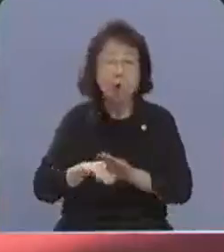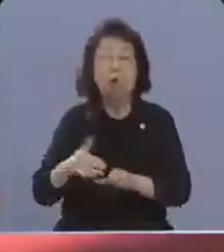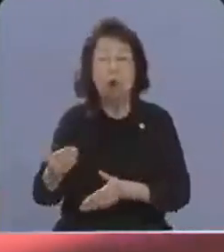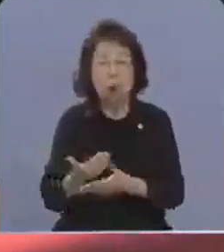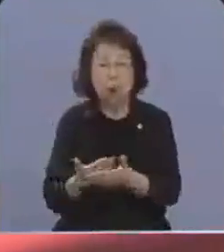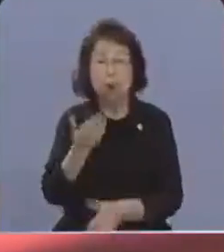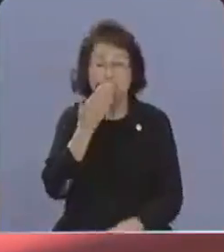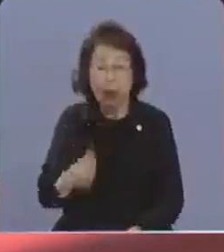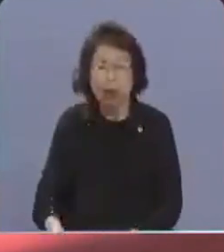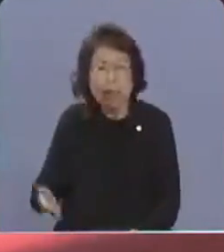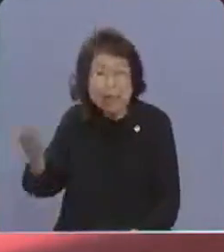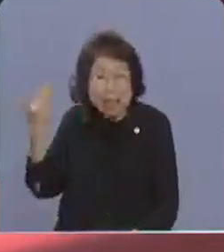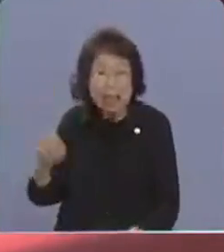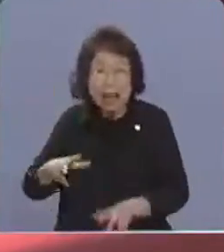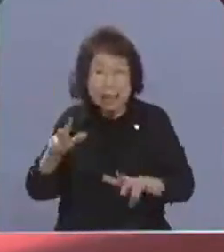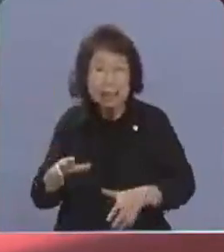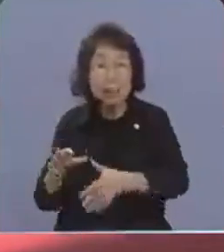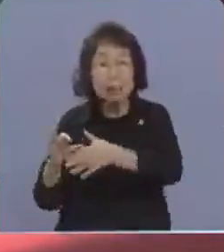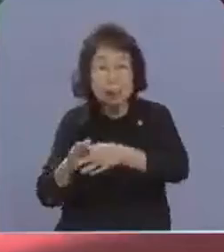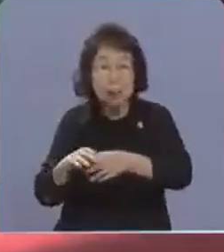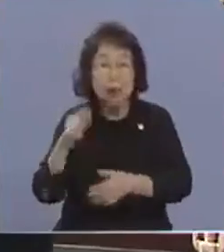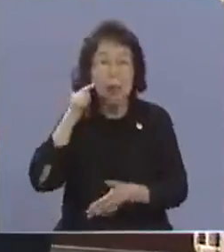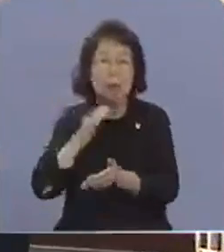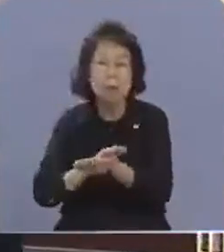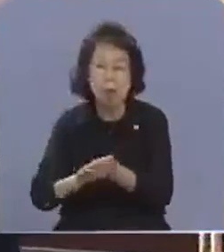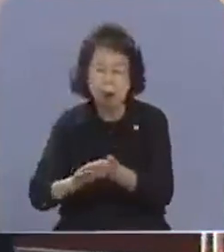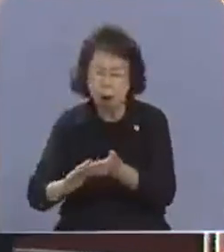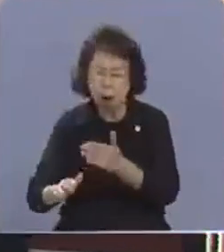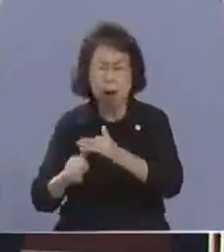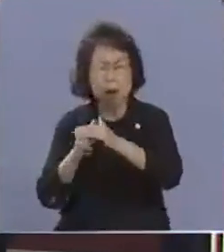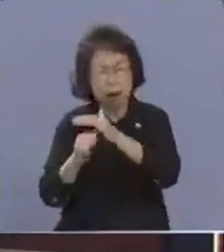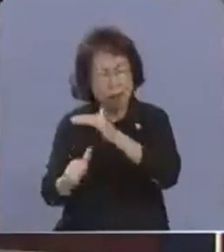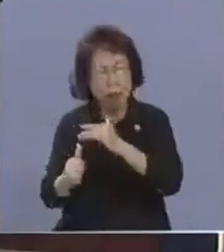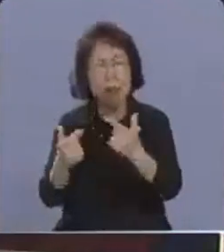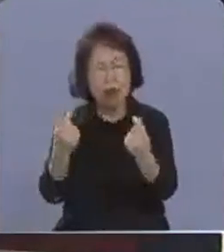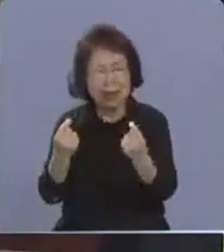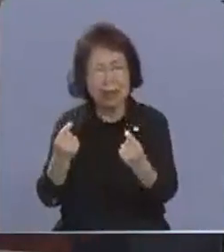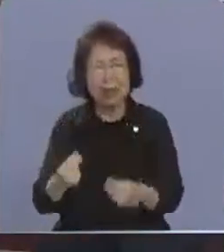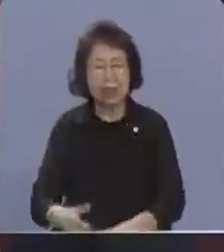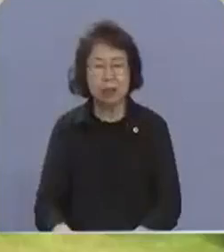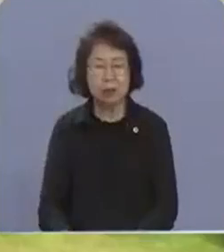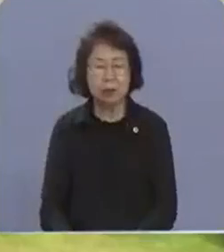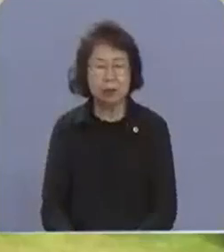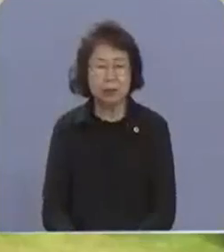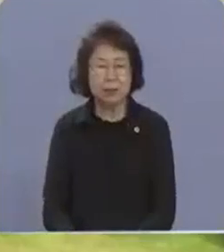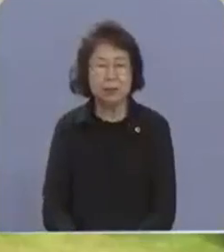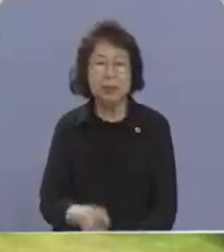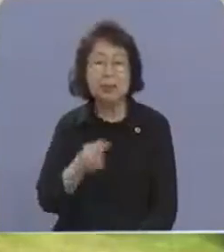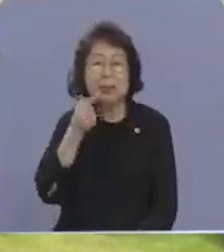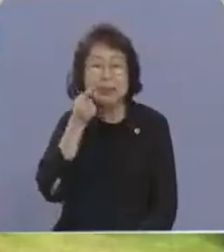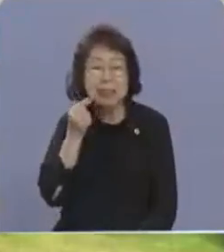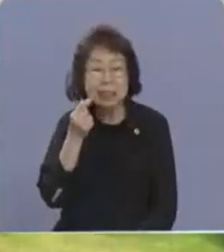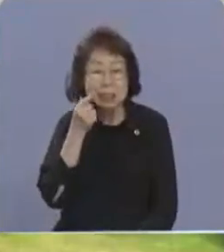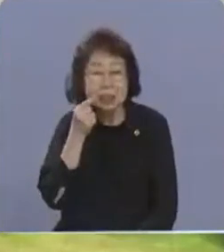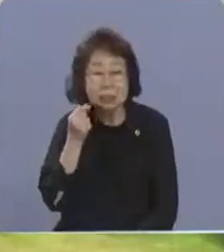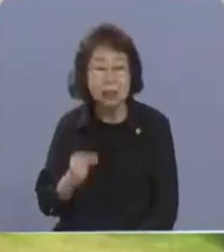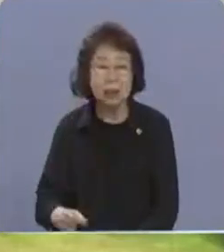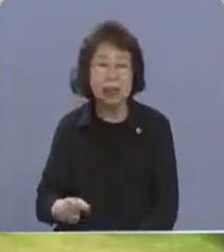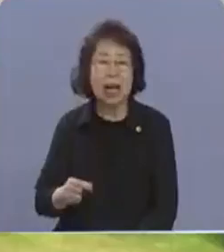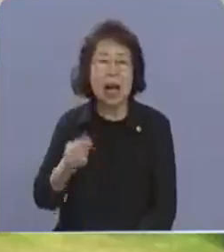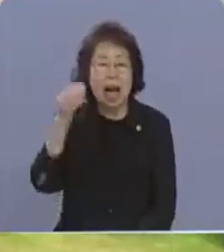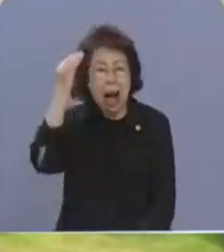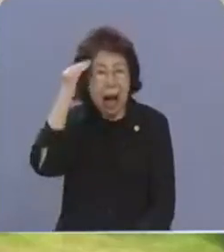계기면서 과거와 현재를 잇는 평화의 상징이 될 거란 기대도 있습니다. 일본의 젊은이들이라든지 한국의